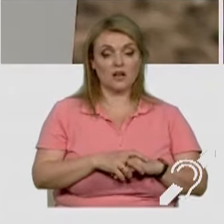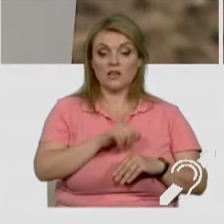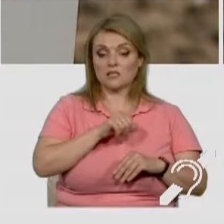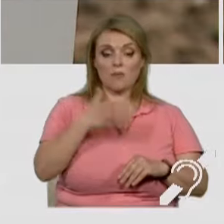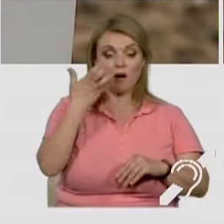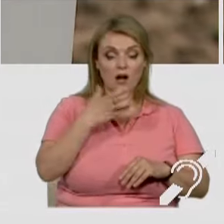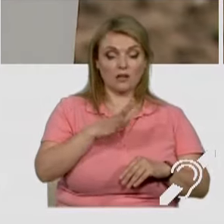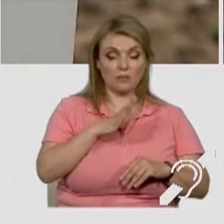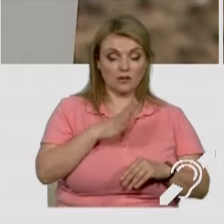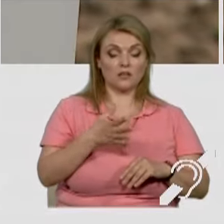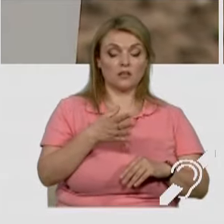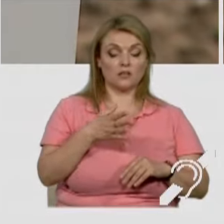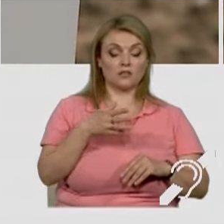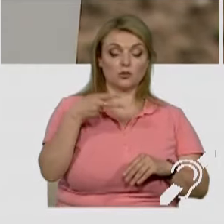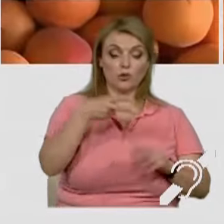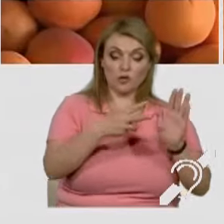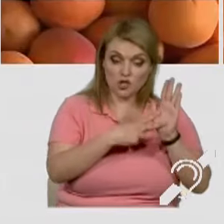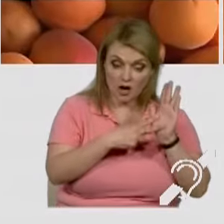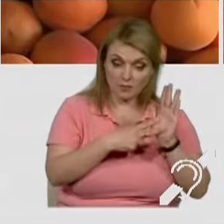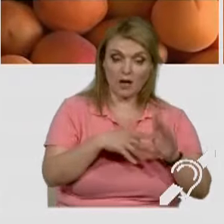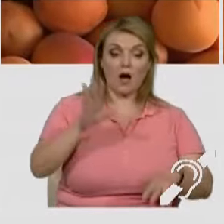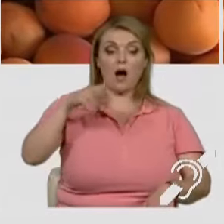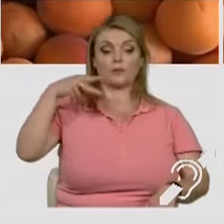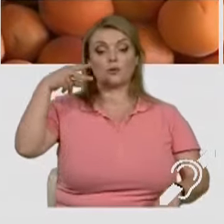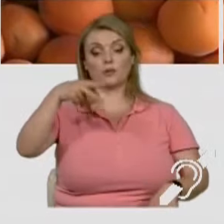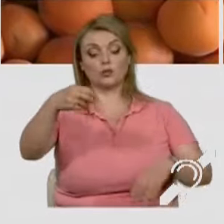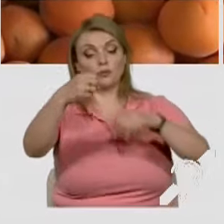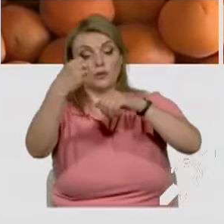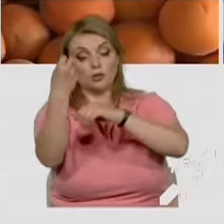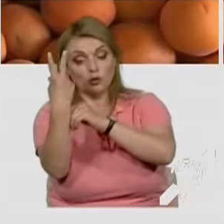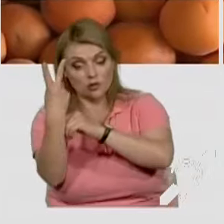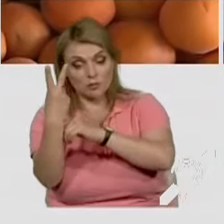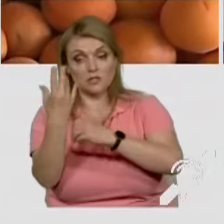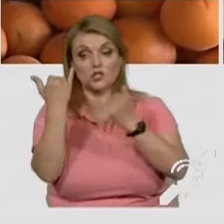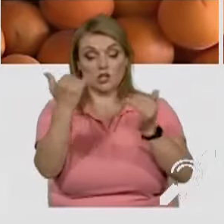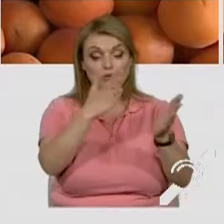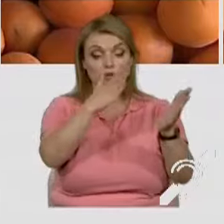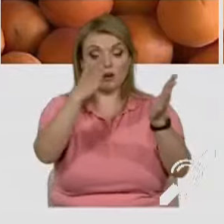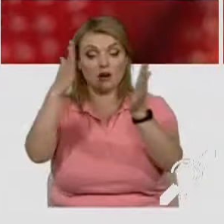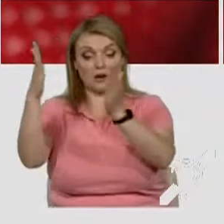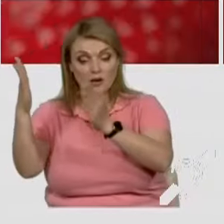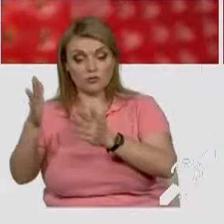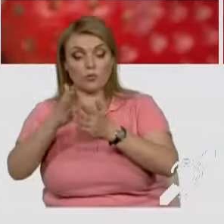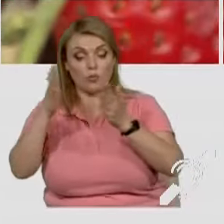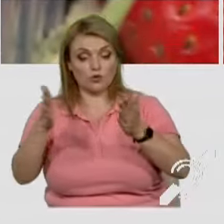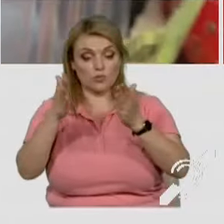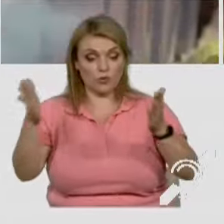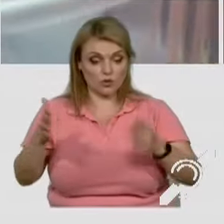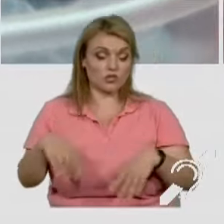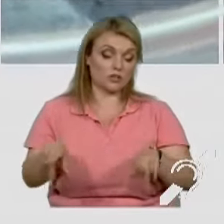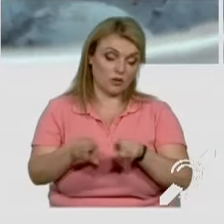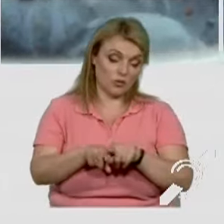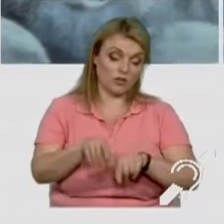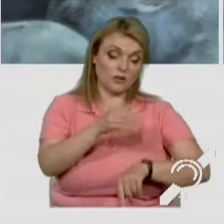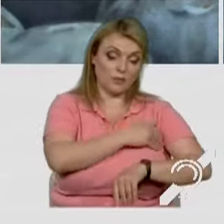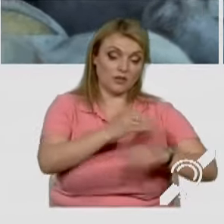2012. Toată lumea de știință zice că noi suntem autorii acestei încălziri globale prin emisia mai degrabă nejustificată